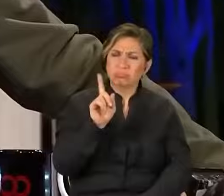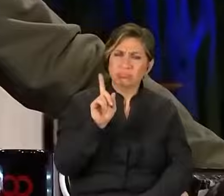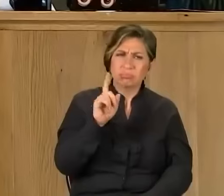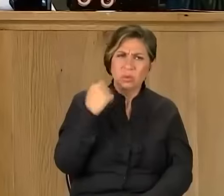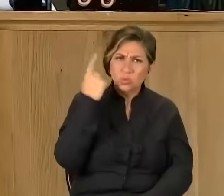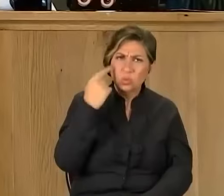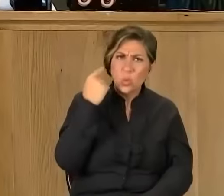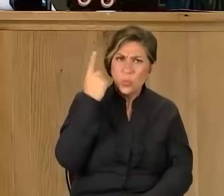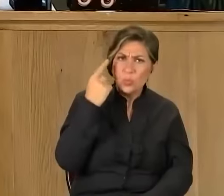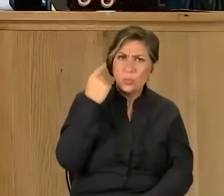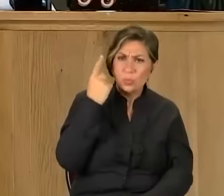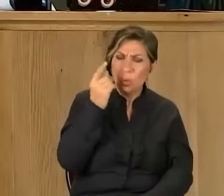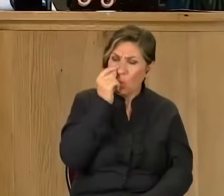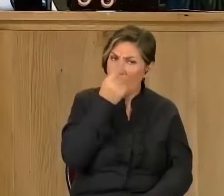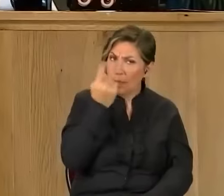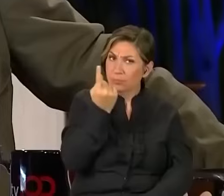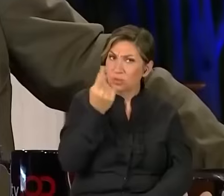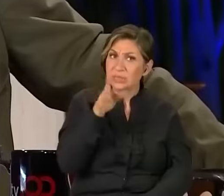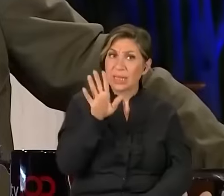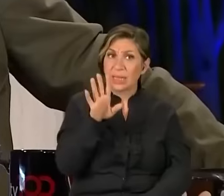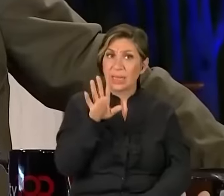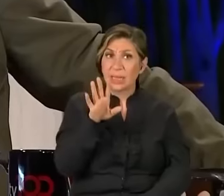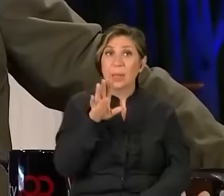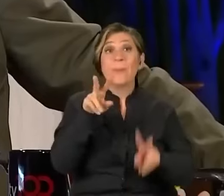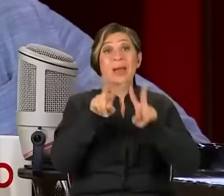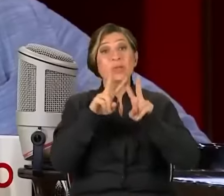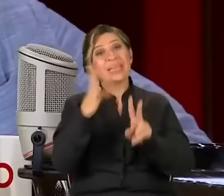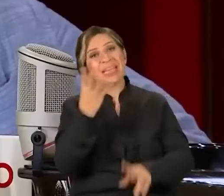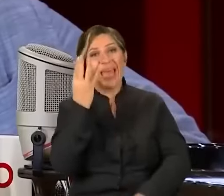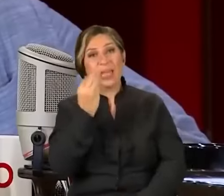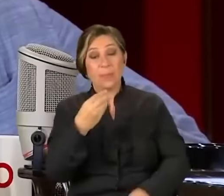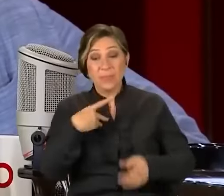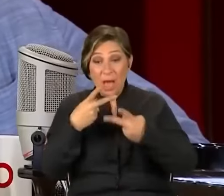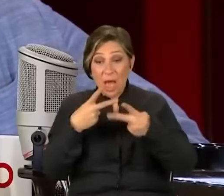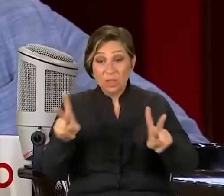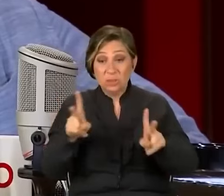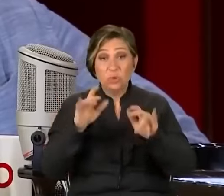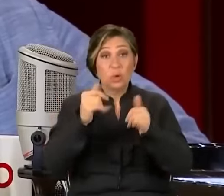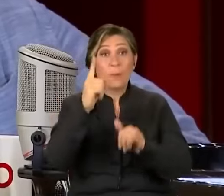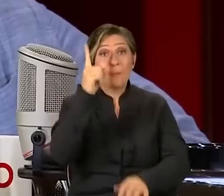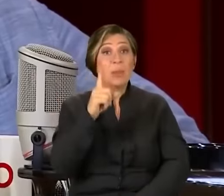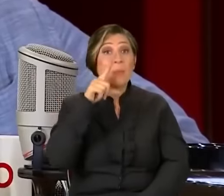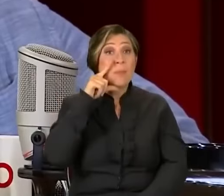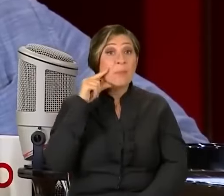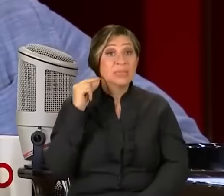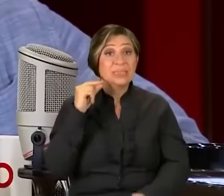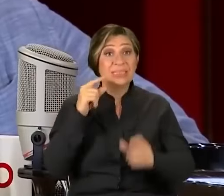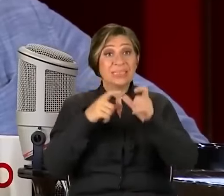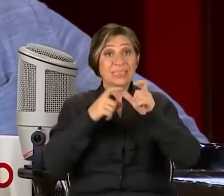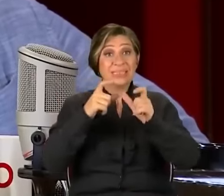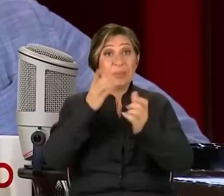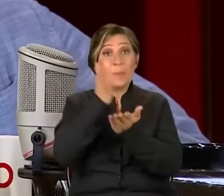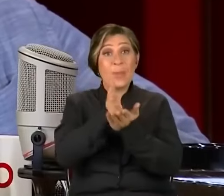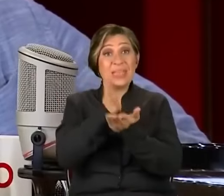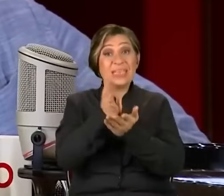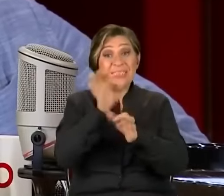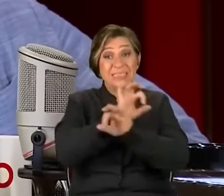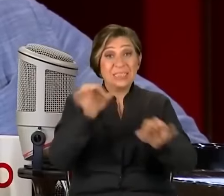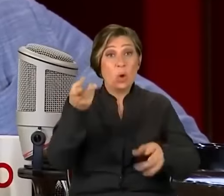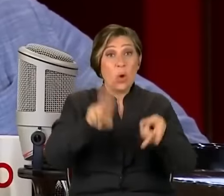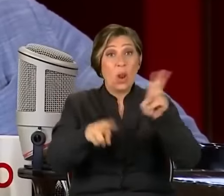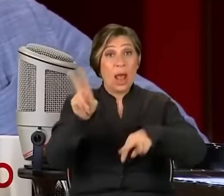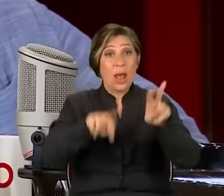kafadan herhalde düşünürüm çünkü hakikaten kolay değil. Marquis de Sade yine iyi. Bizim yani açılış oyunumuz 1 Mayıs'ta Sartre, Mezarsız Ölüler. Yani.